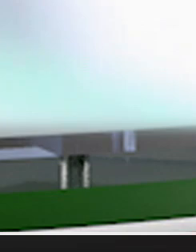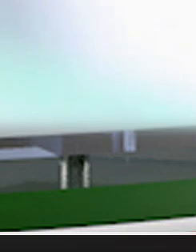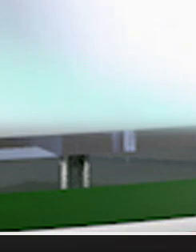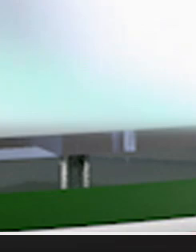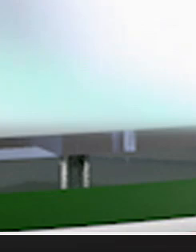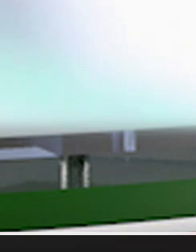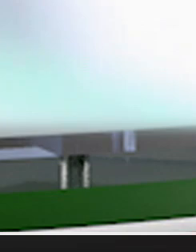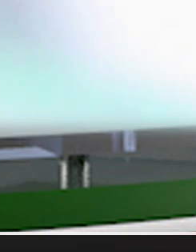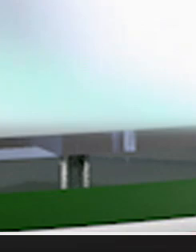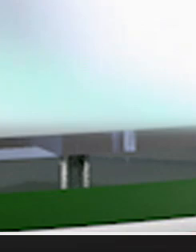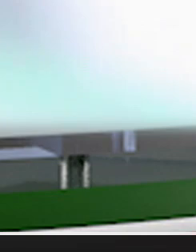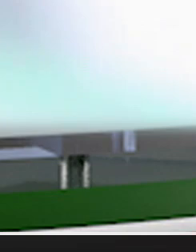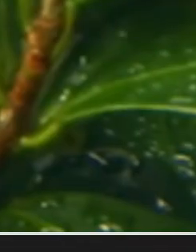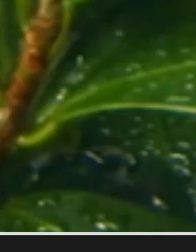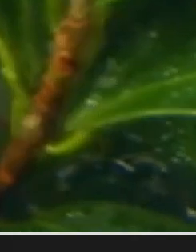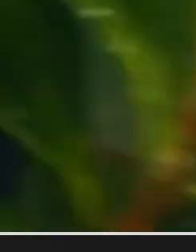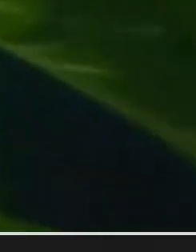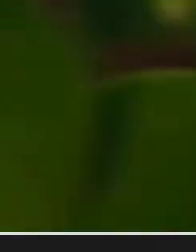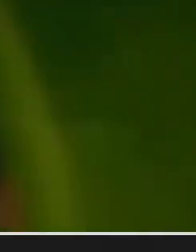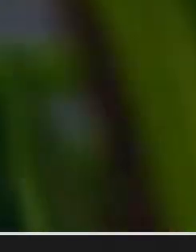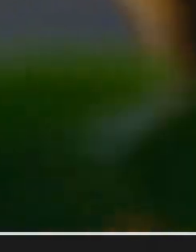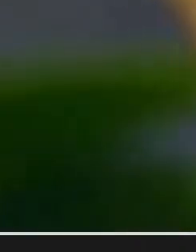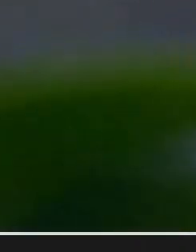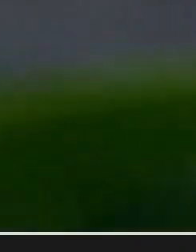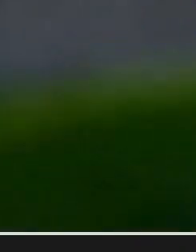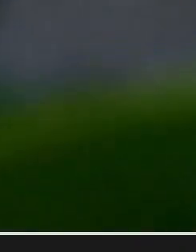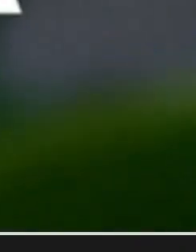Mwangi anaarifu.